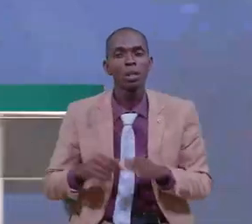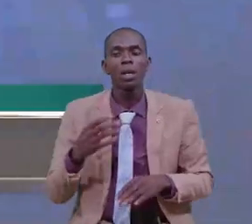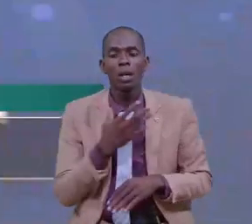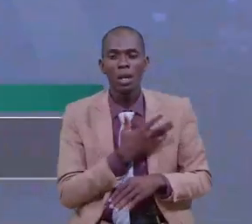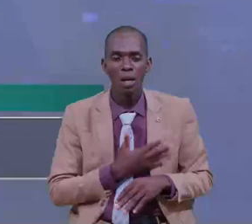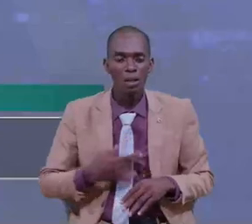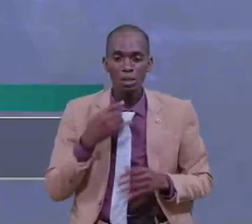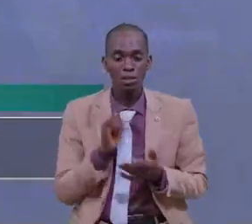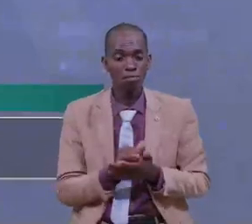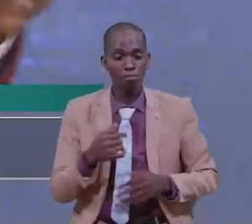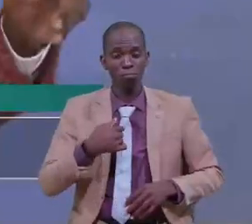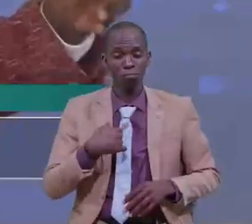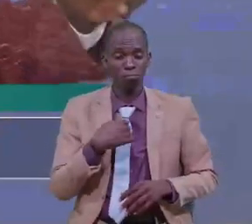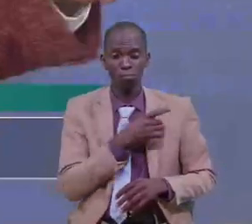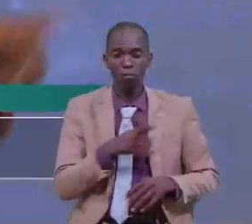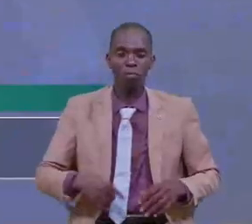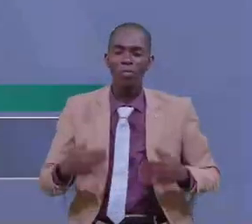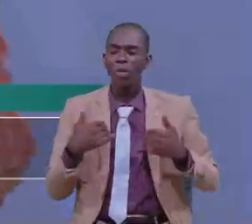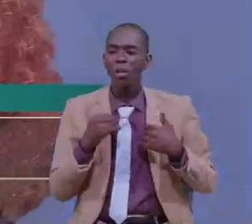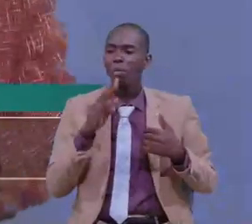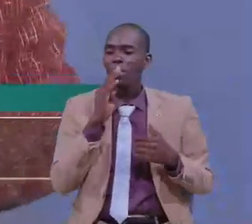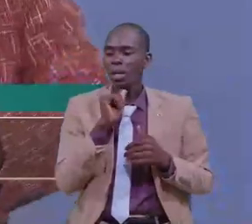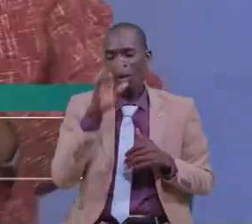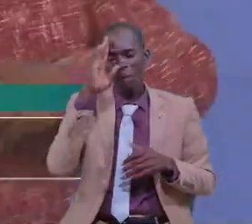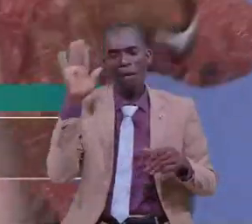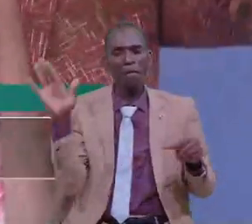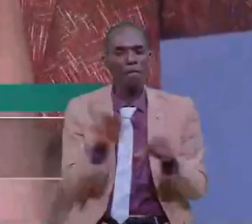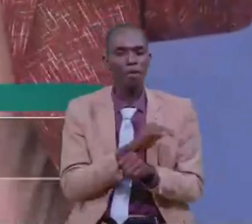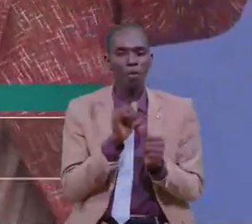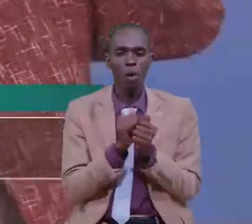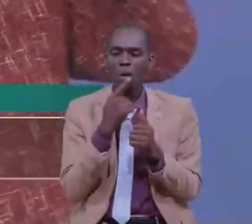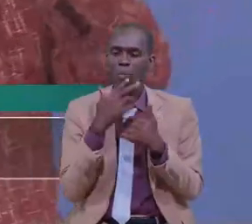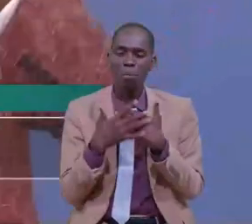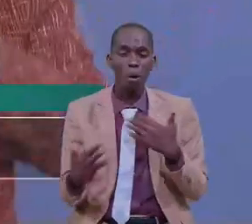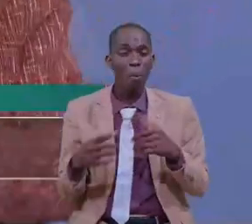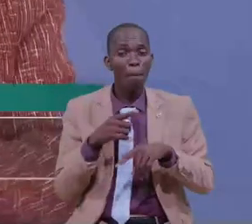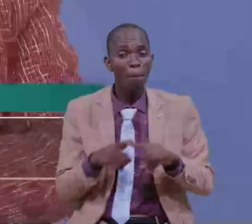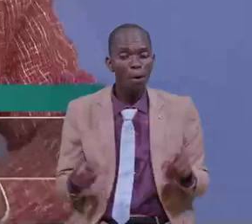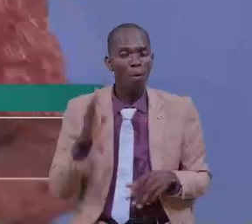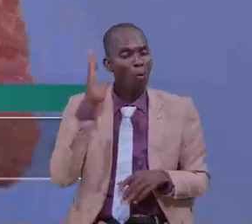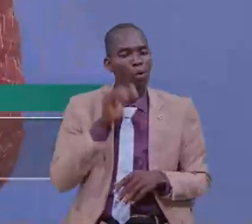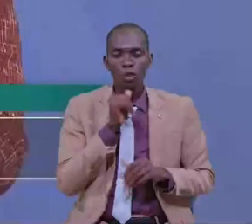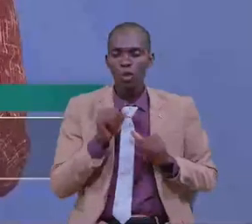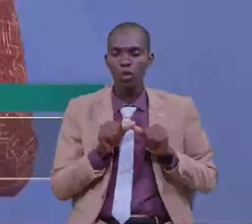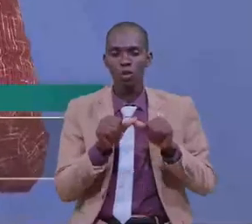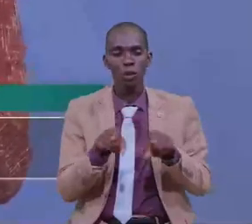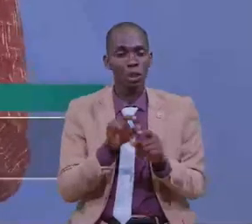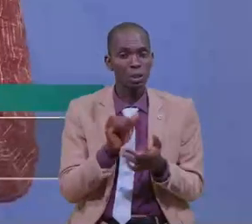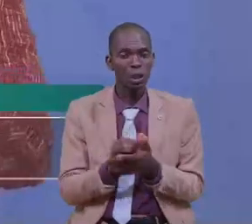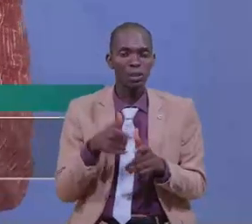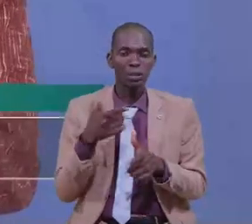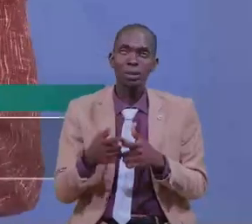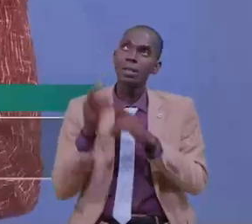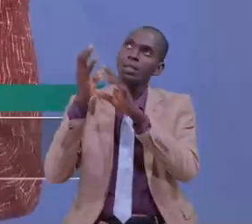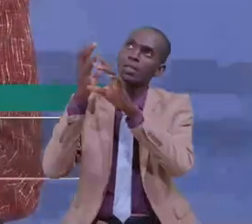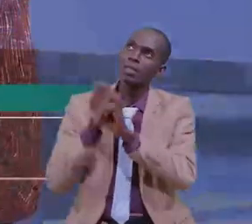dit qu'il était un homme sanguinaire, mais qu'il ne va plus continuer de cette manière. Et il a reçu le